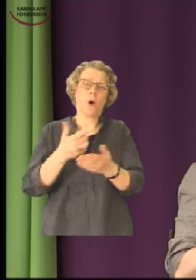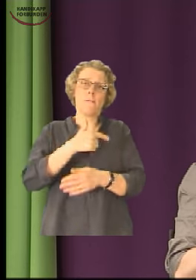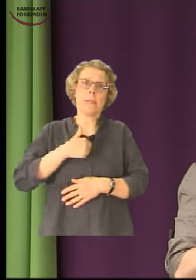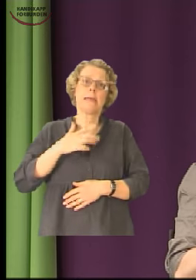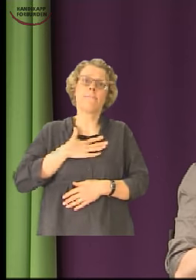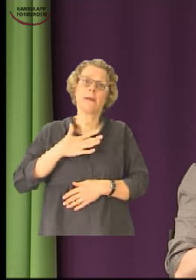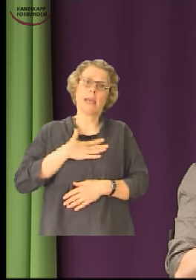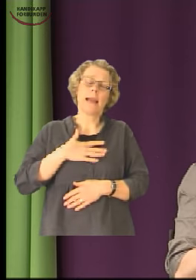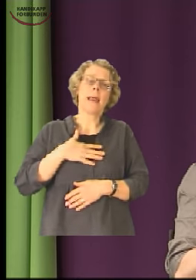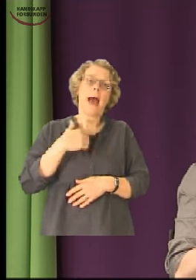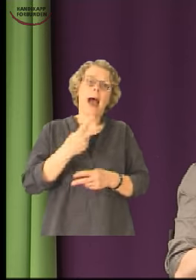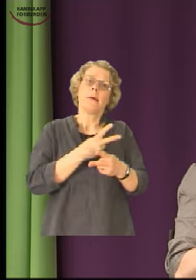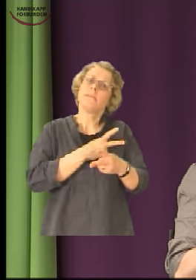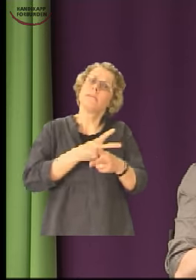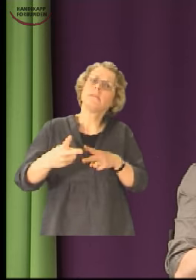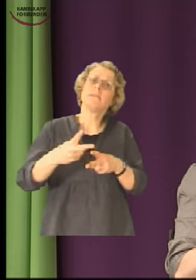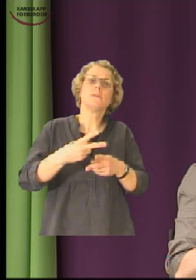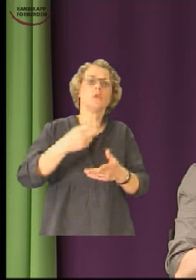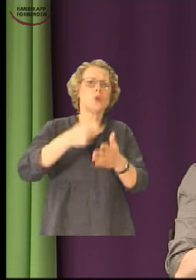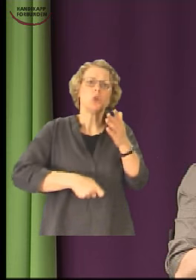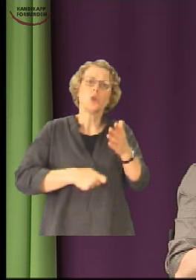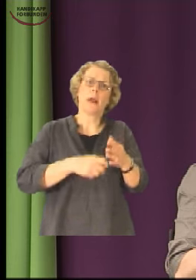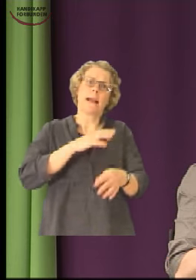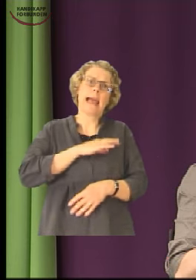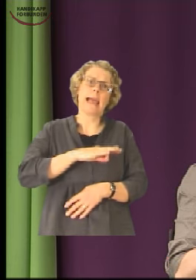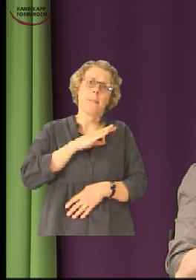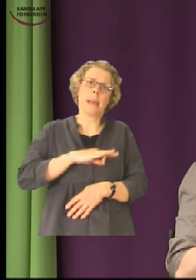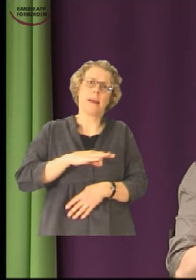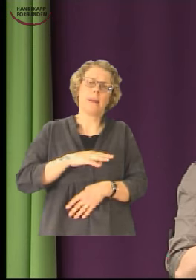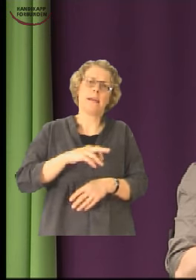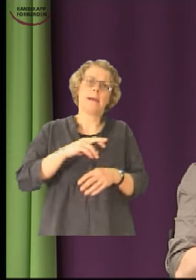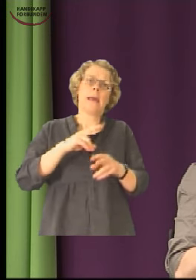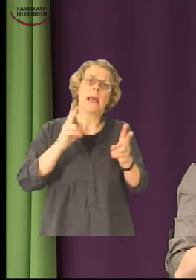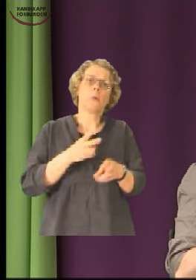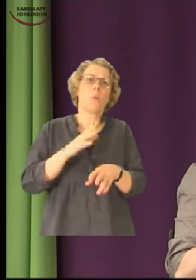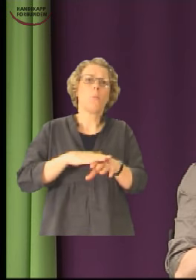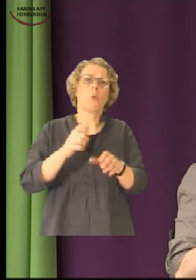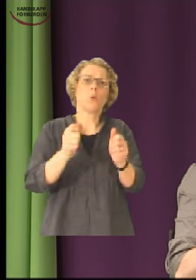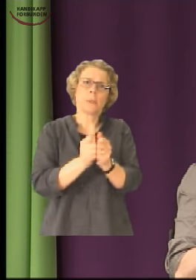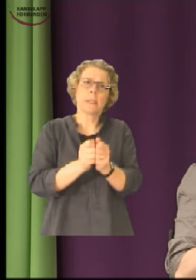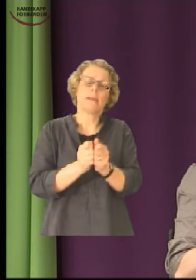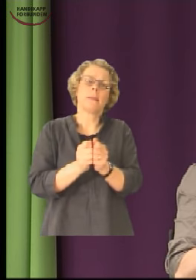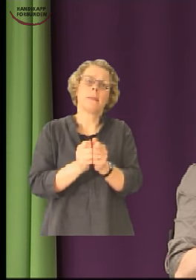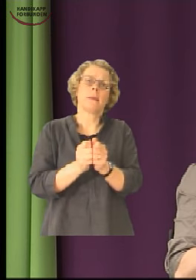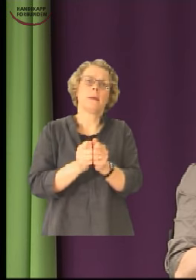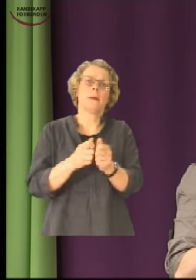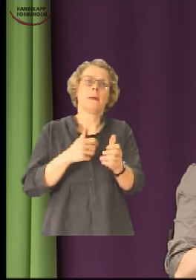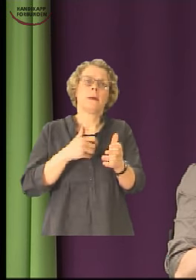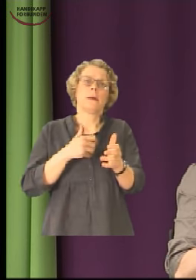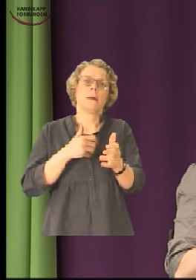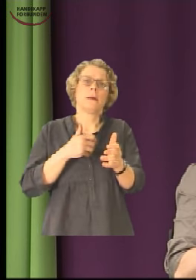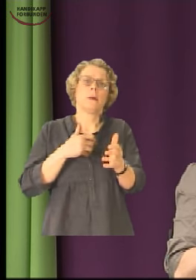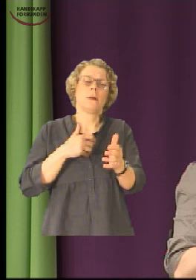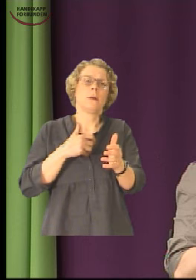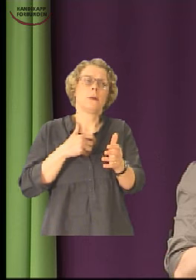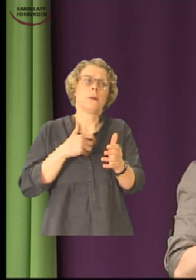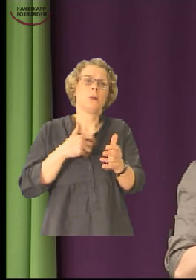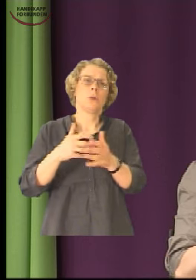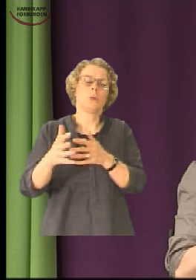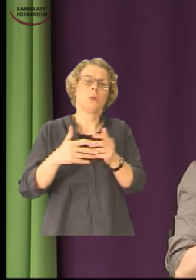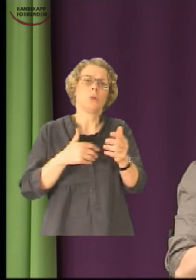extremt dyra läkemedel, speciella läkemedel, på något sätt finansierades eller lades nationellt så att prioriteringen